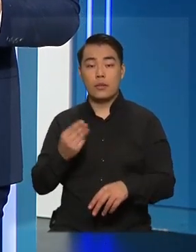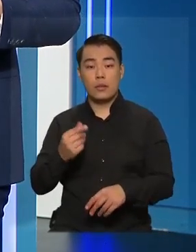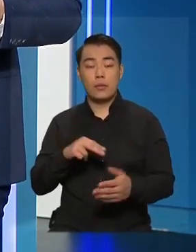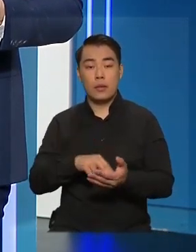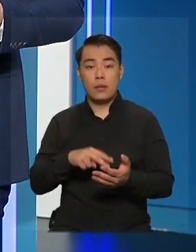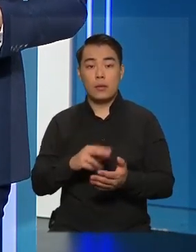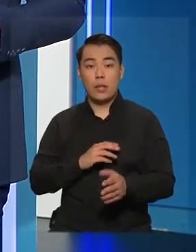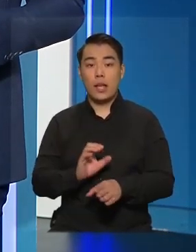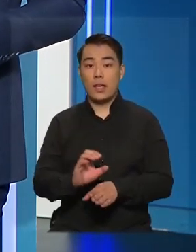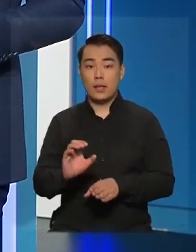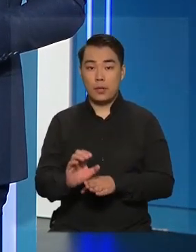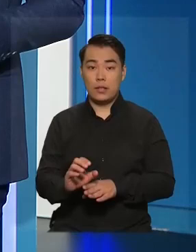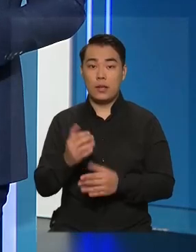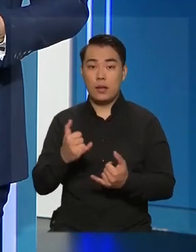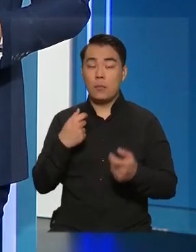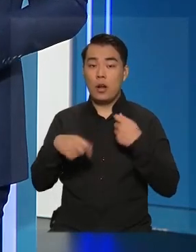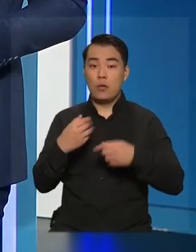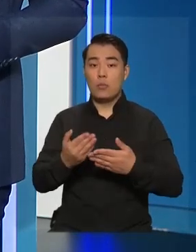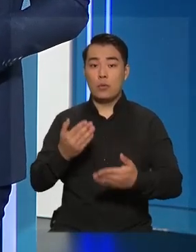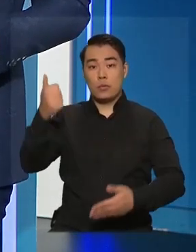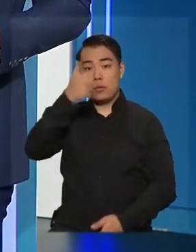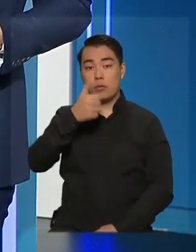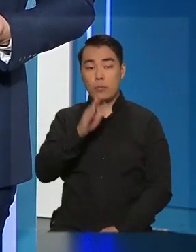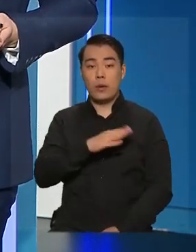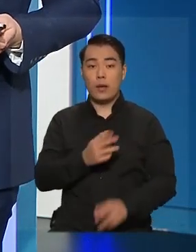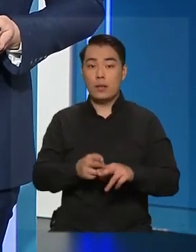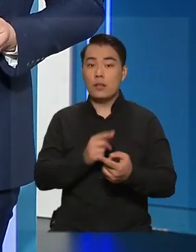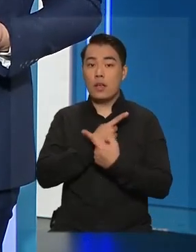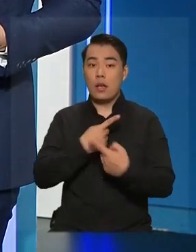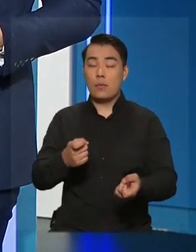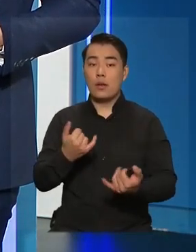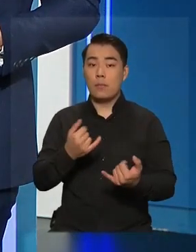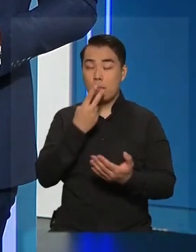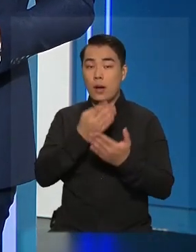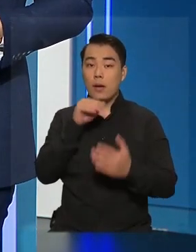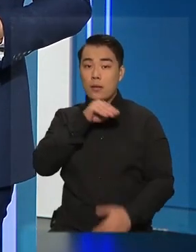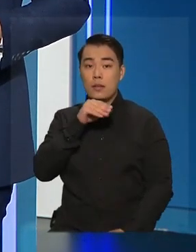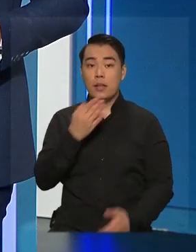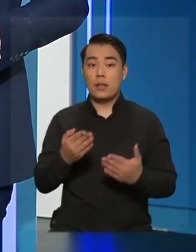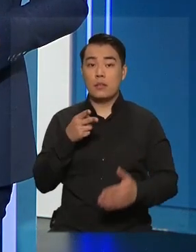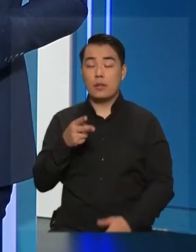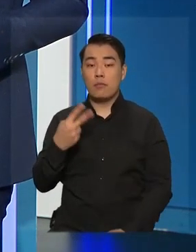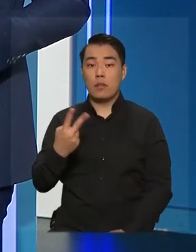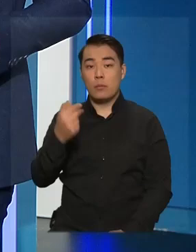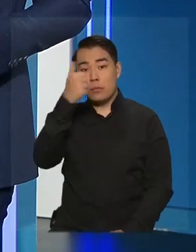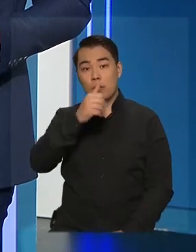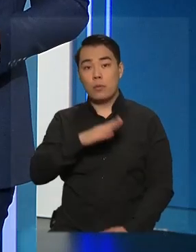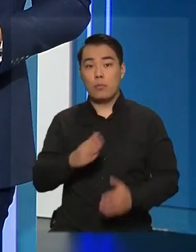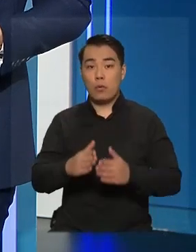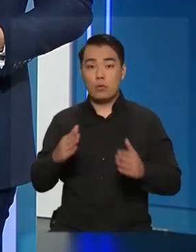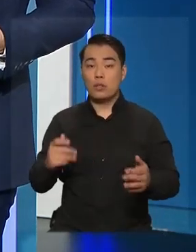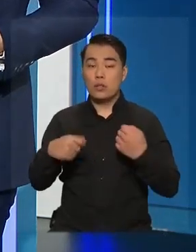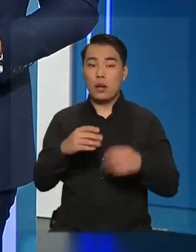мы экспортировали продукцию в прошлом году. Так сообщают аналитики, если в 2022 больше всех с нами